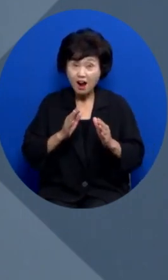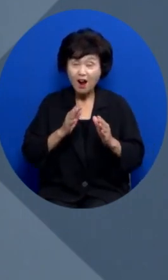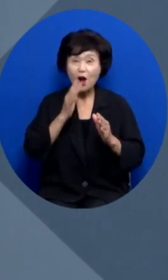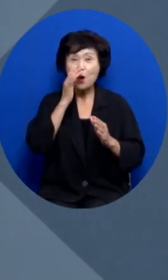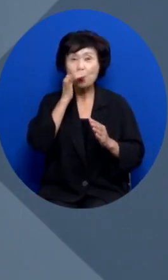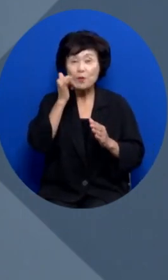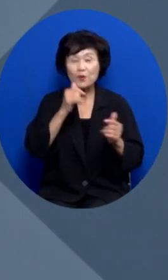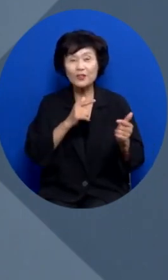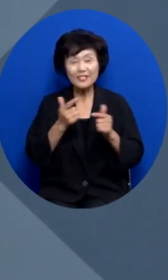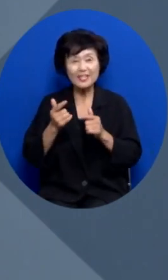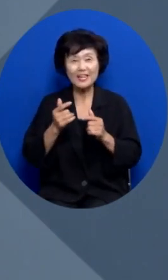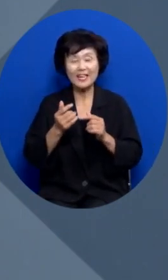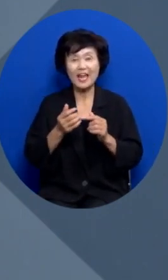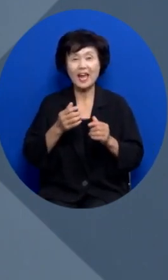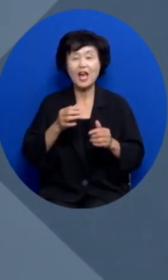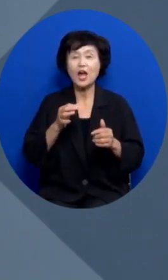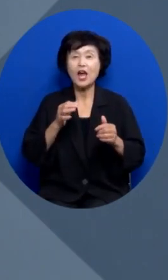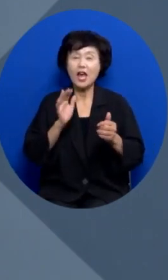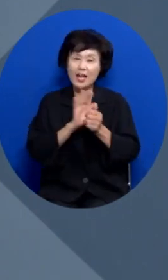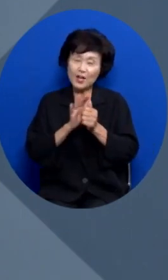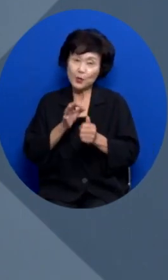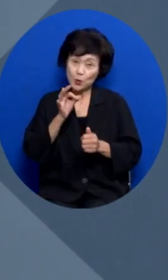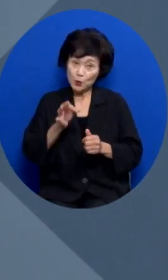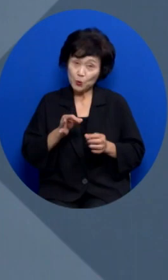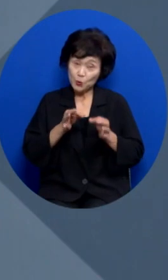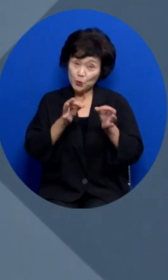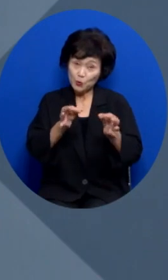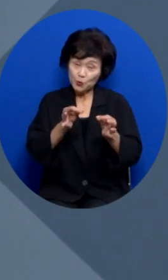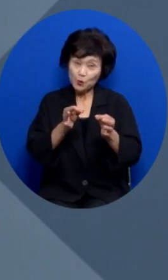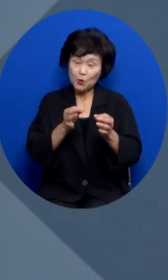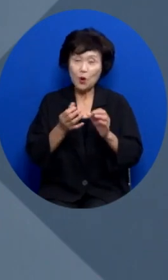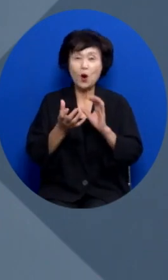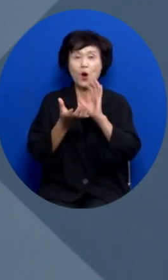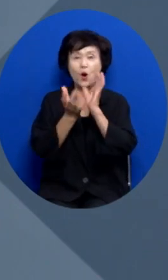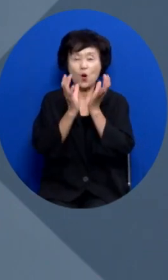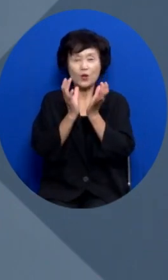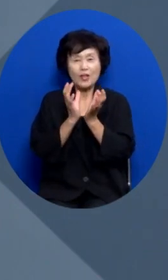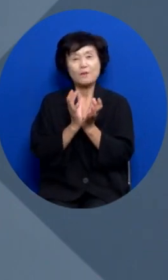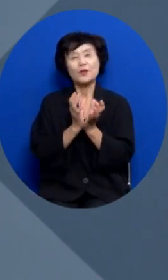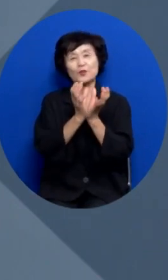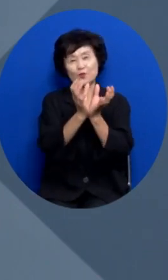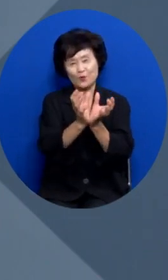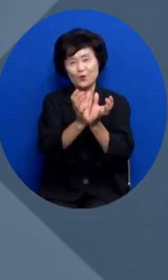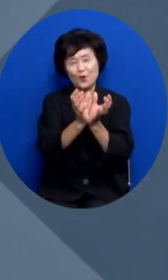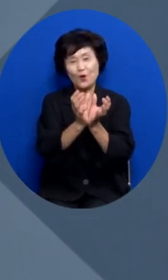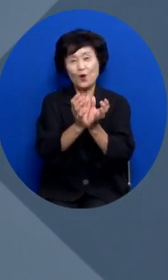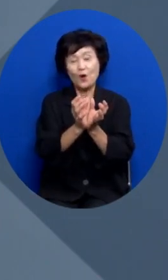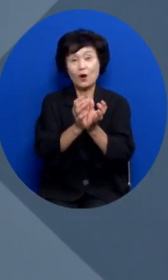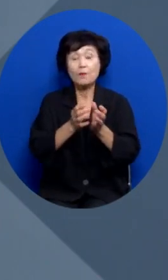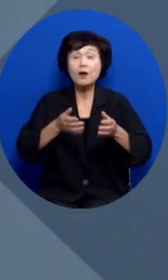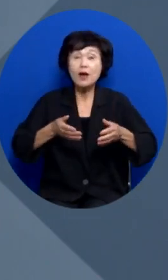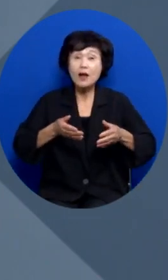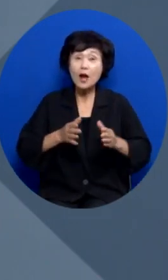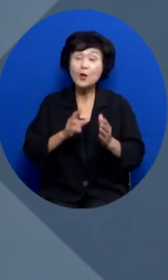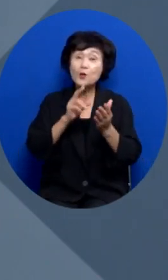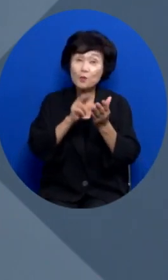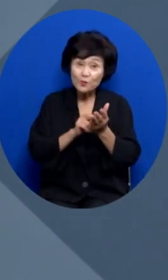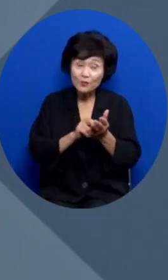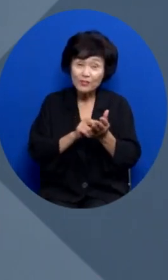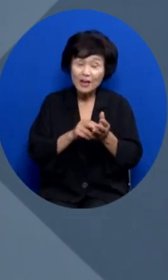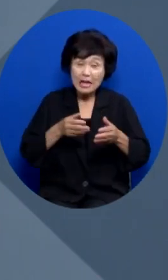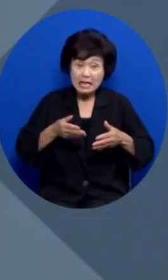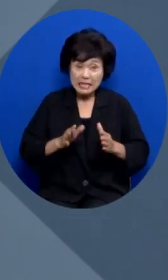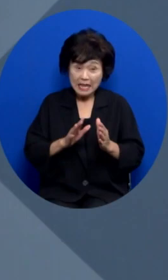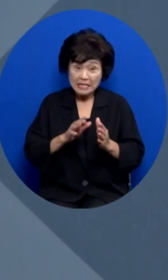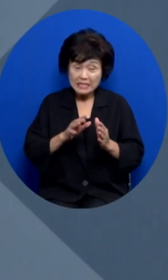꽃다발도 주고, 이렇게 해서 그 교회 에서는 그 출산에 대한 것이 복이다, 이런